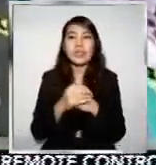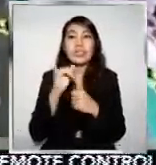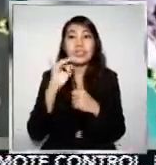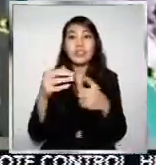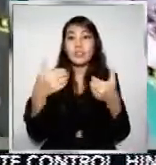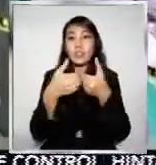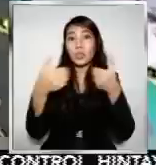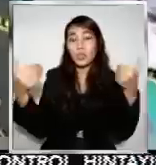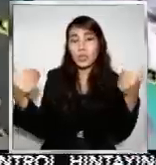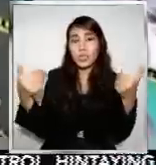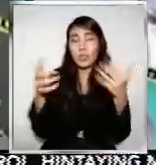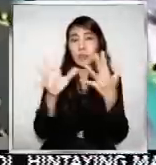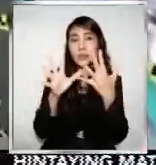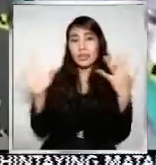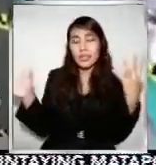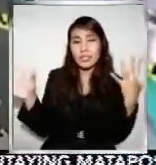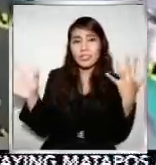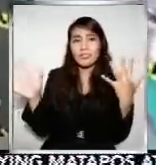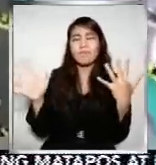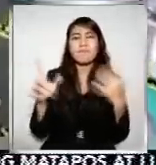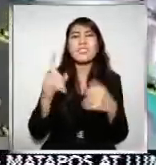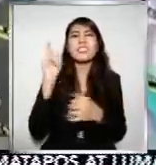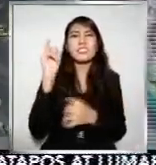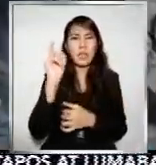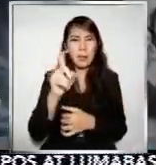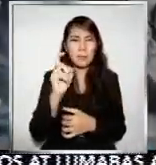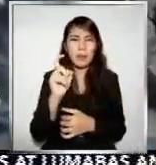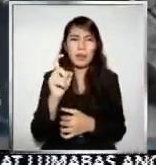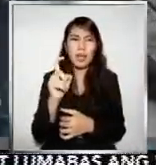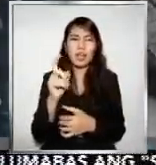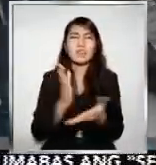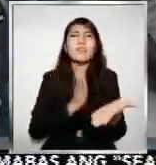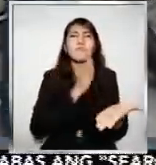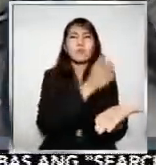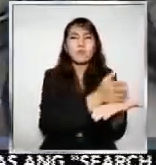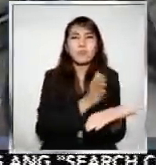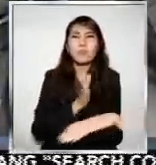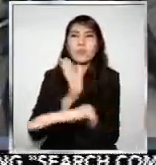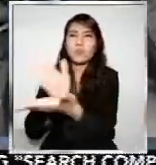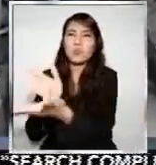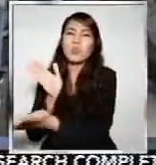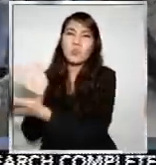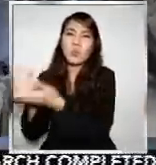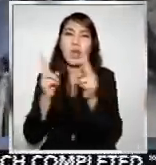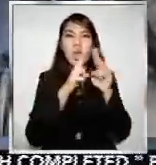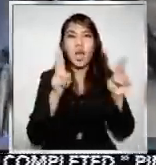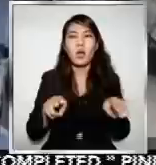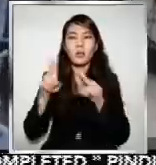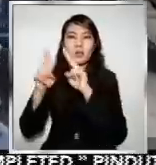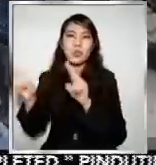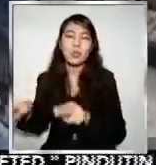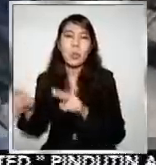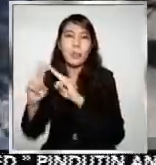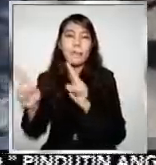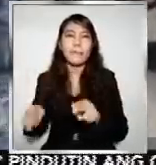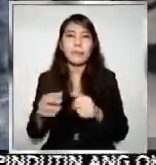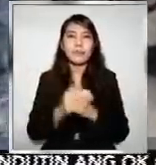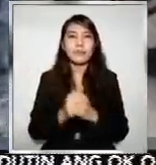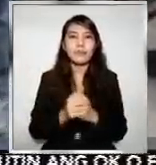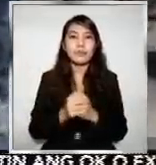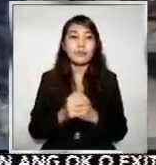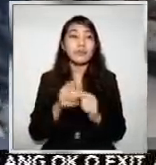sana gawing house to house na lang ang pamimigay ng ayuda. Sa kalagitnaan ng payout, naabutan namin si Milagros